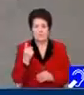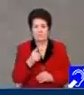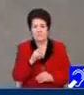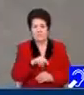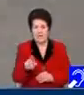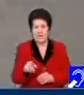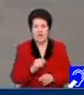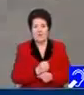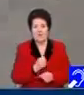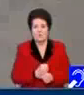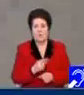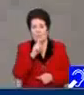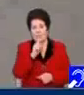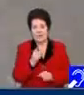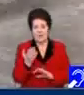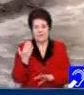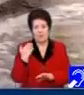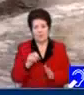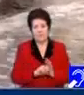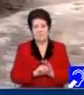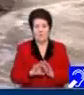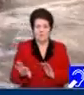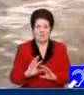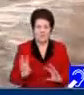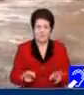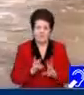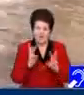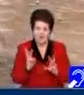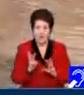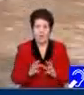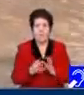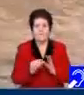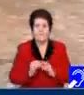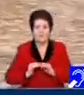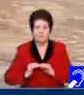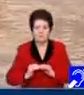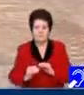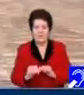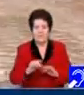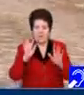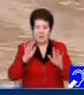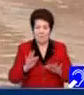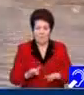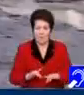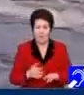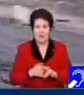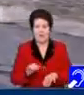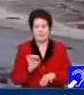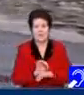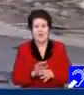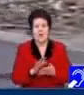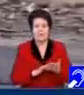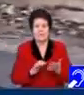făcut același lucru și luna trecută, când fugeau din calea flăcărilor. Pământul care a plecat la vale din cauza ploilor a dărâmat copaci, a